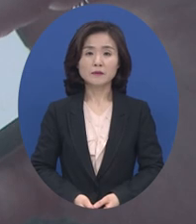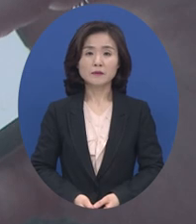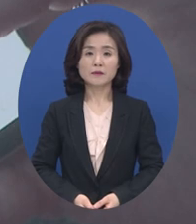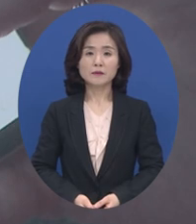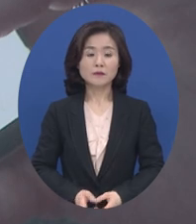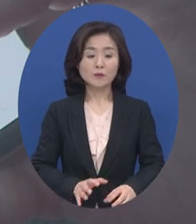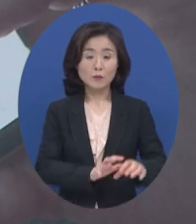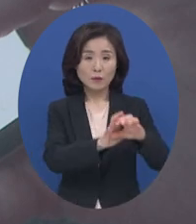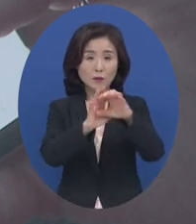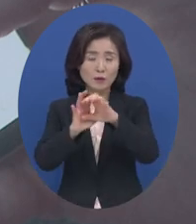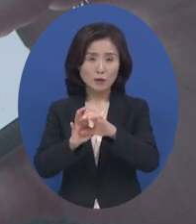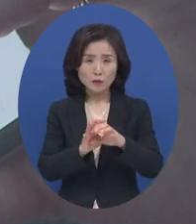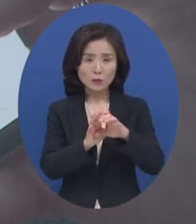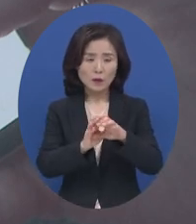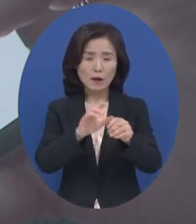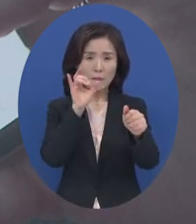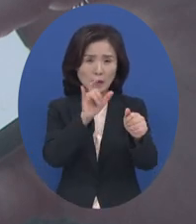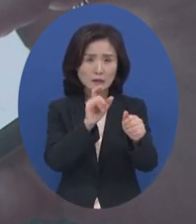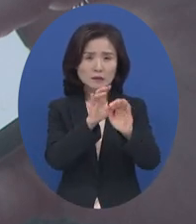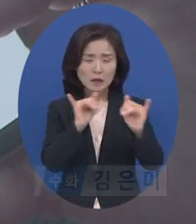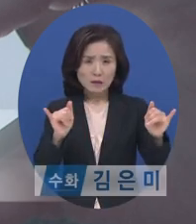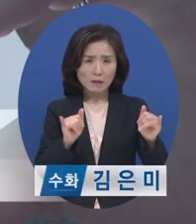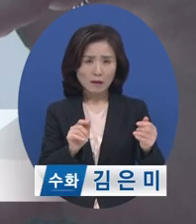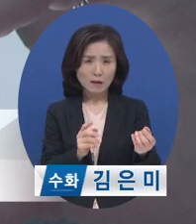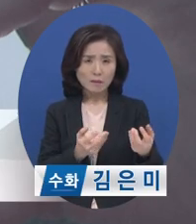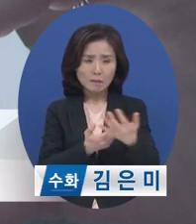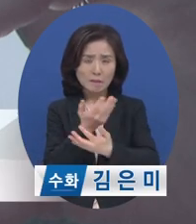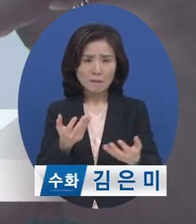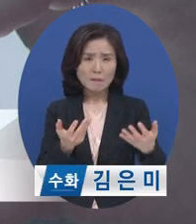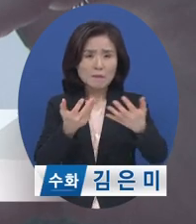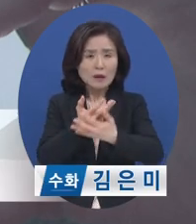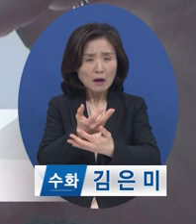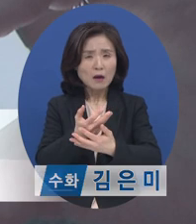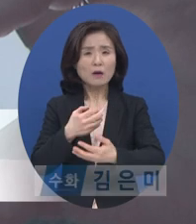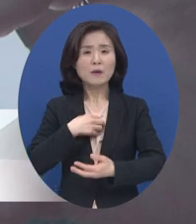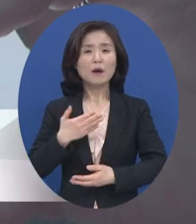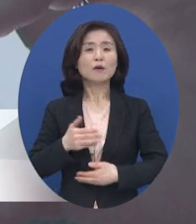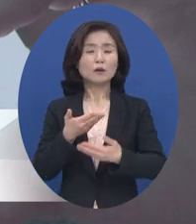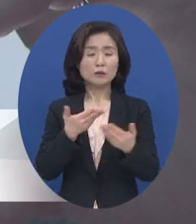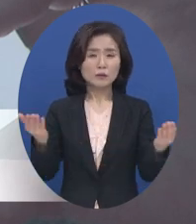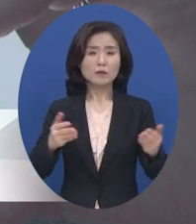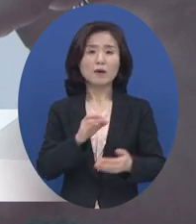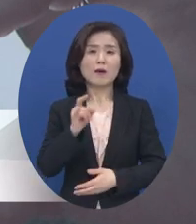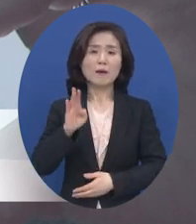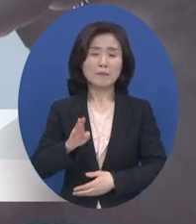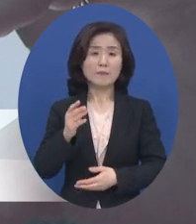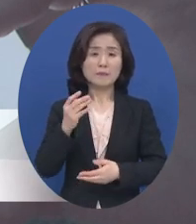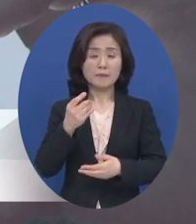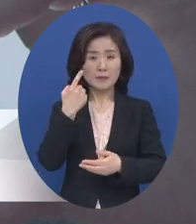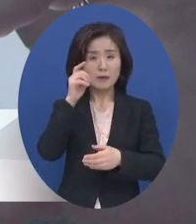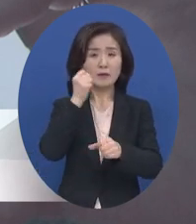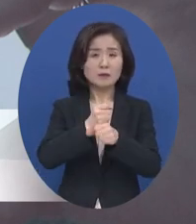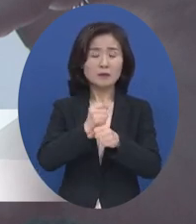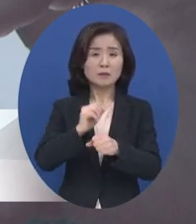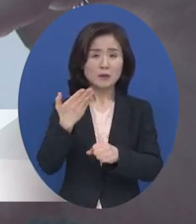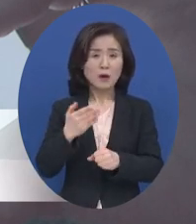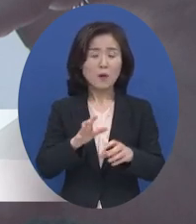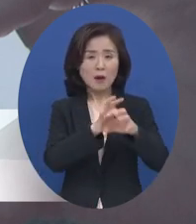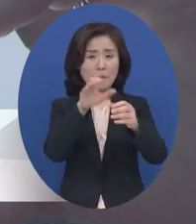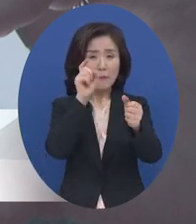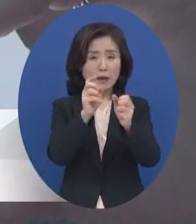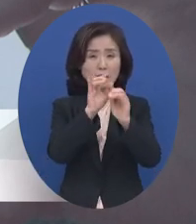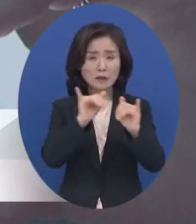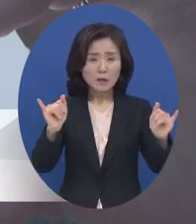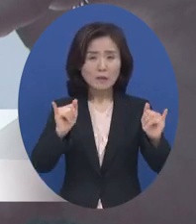코론 알고 접촉 위험을 알려주는 스마트폰 애플리케이션이 개발됐습니다 코론 알구 확진 자와 조선 20분